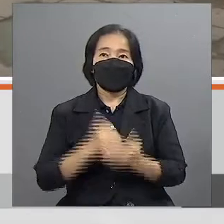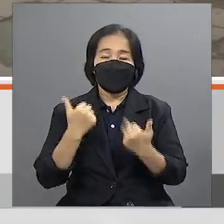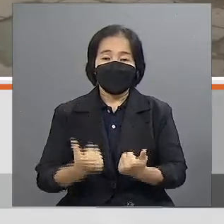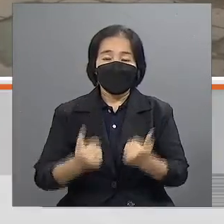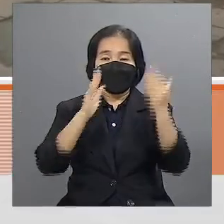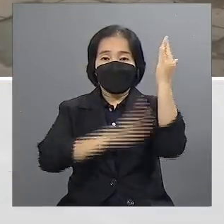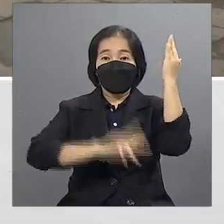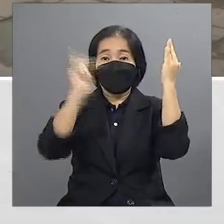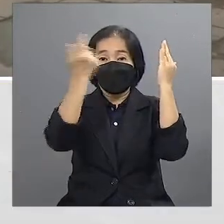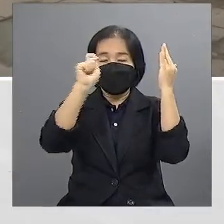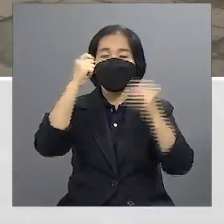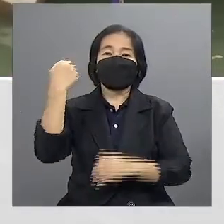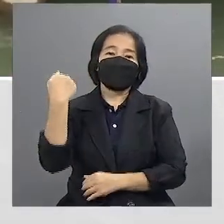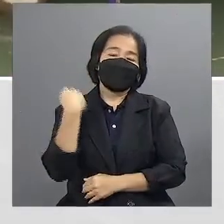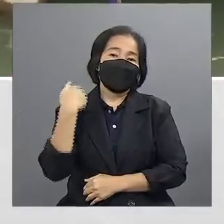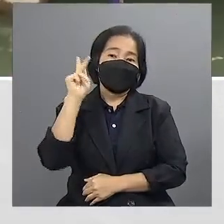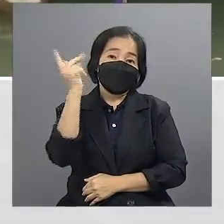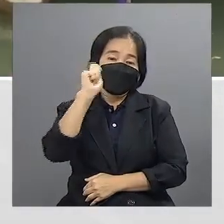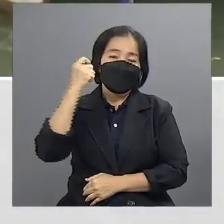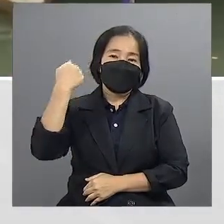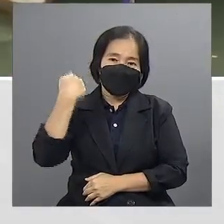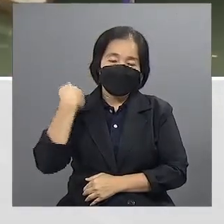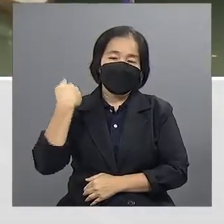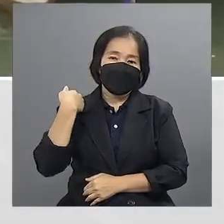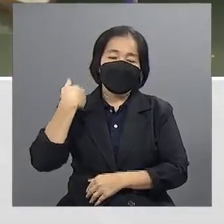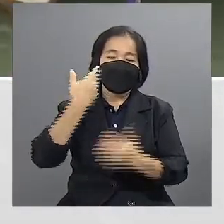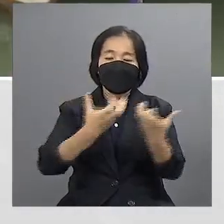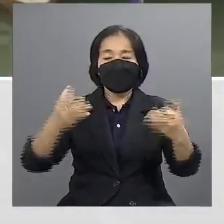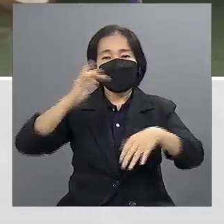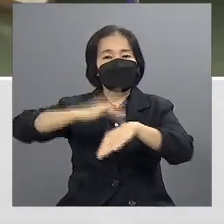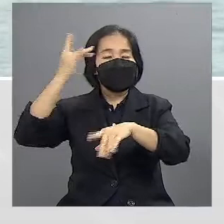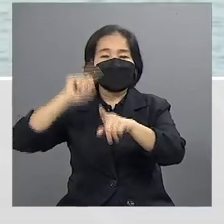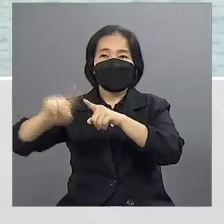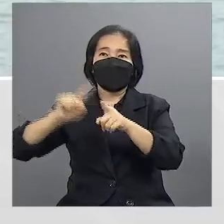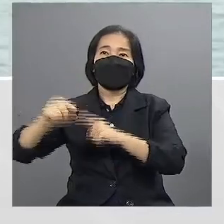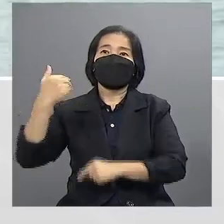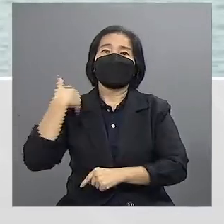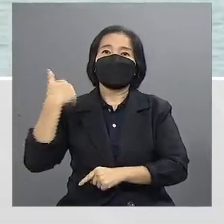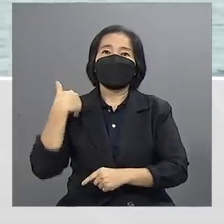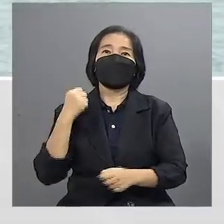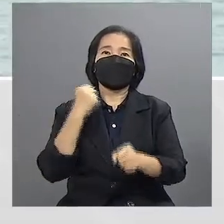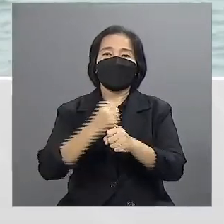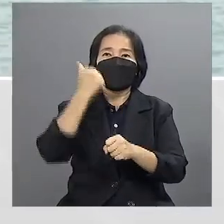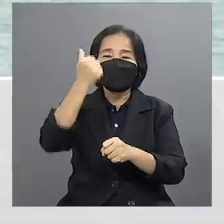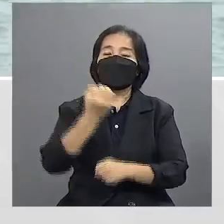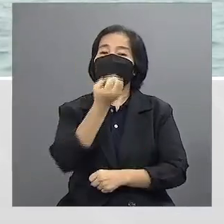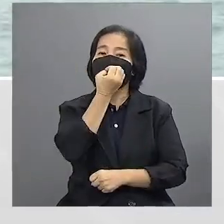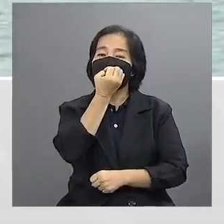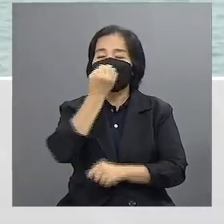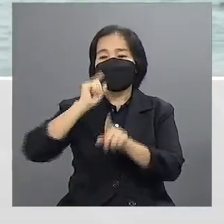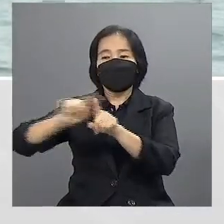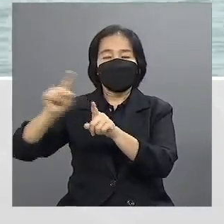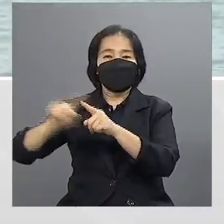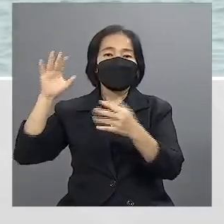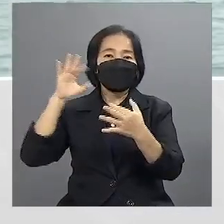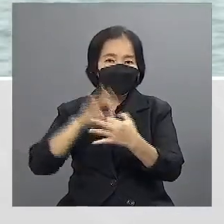ธรมชาติเยอะมากๆ ที่สามารถปลกดน Createเมนูจากพืนถิงพื้นบ